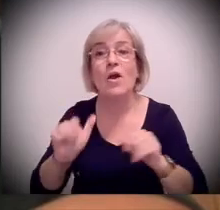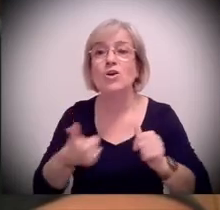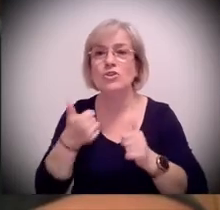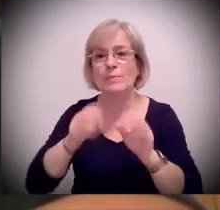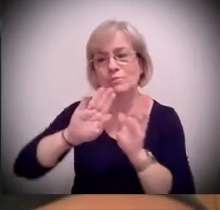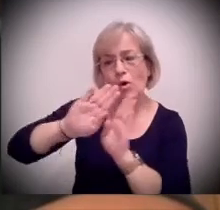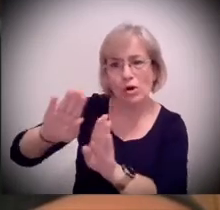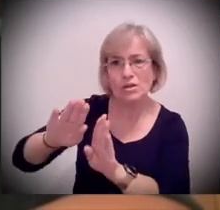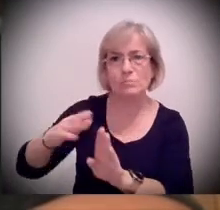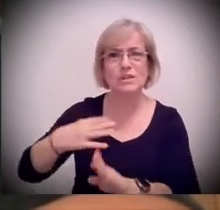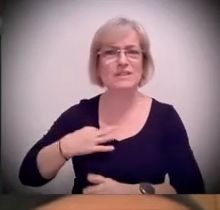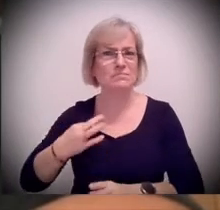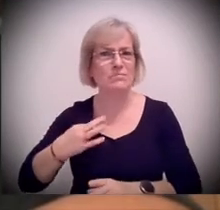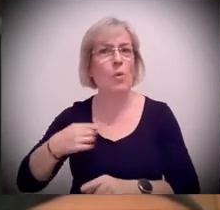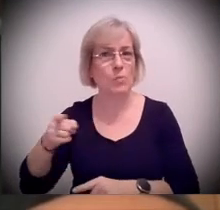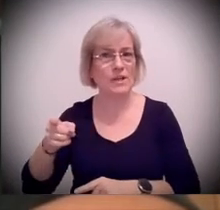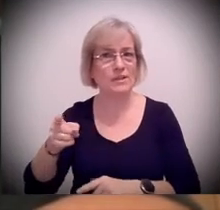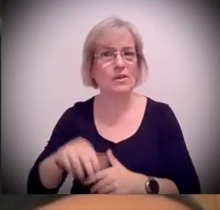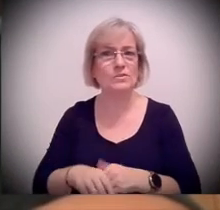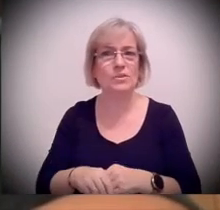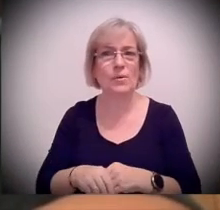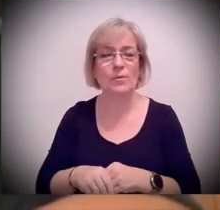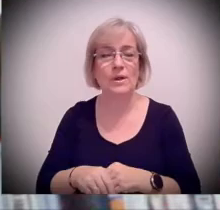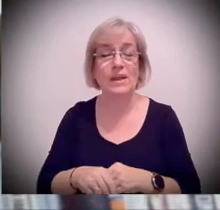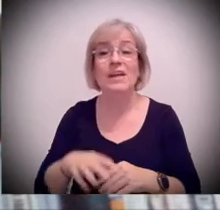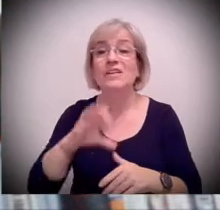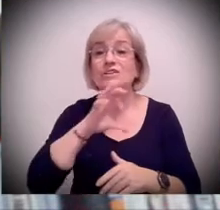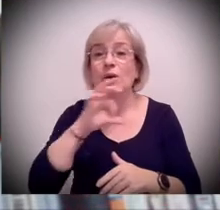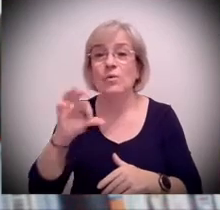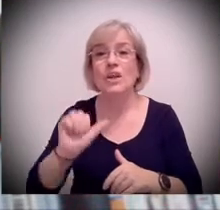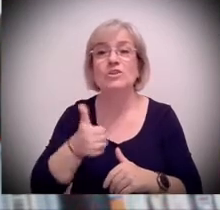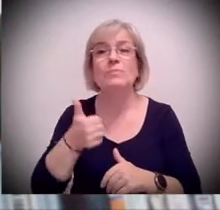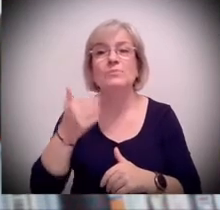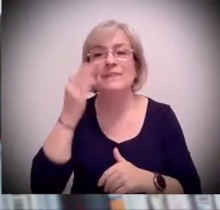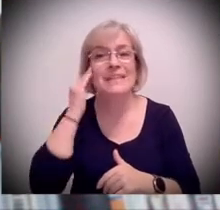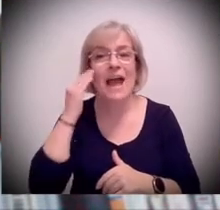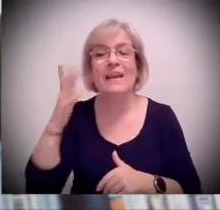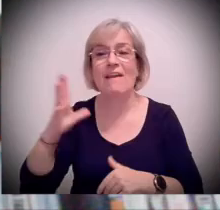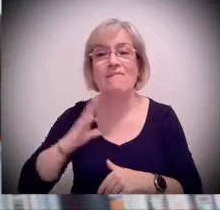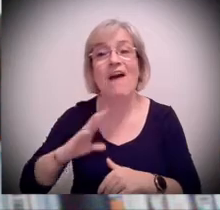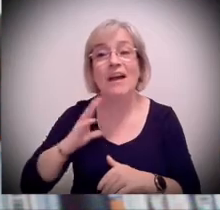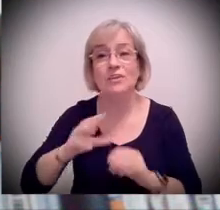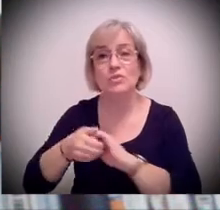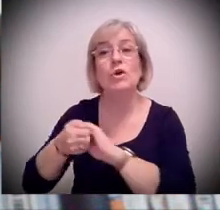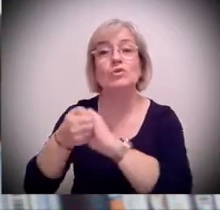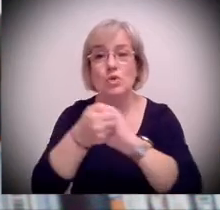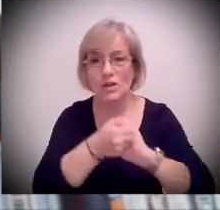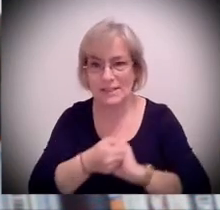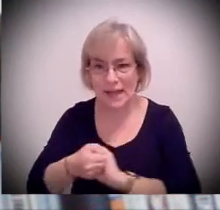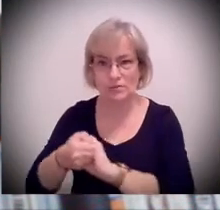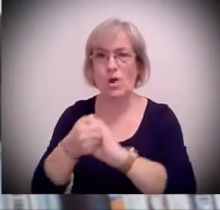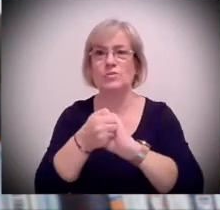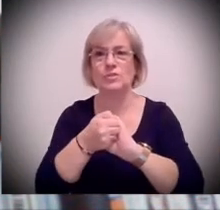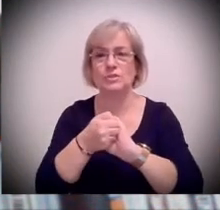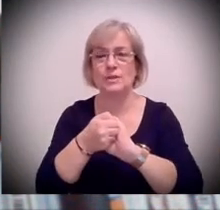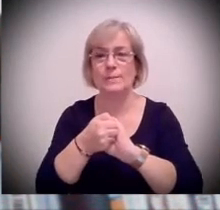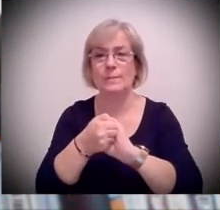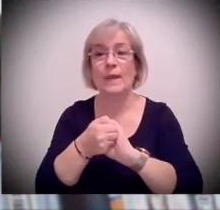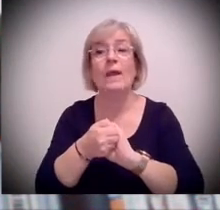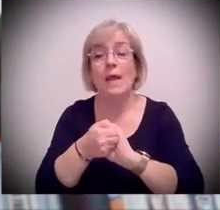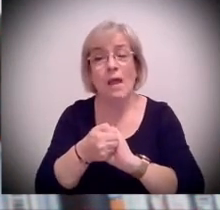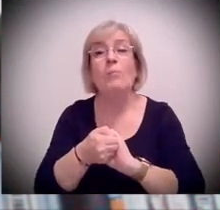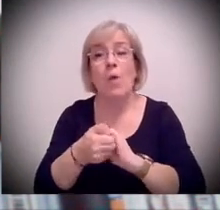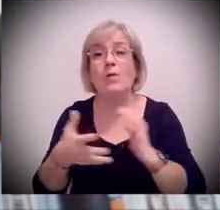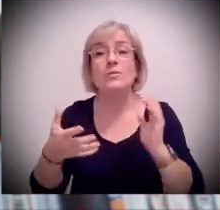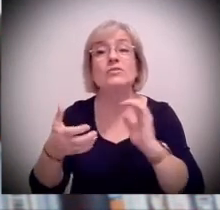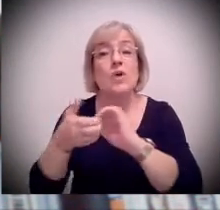tego, byśmy uchronili się przed zobojętnieniem. W szczególności docenili siłę solidarności.